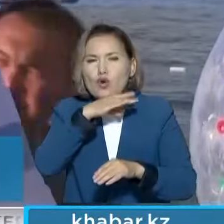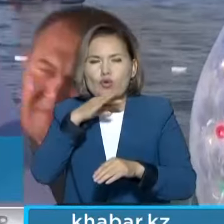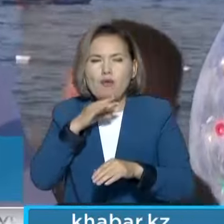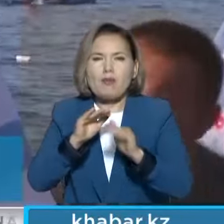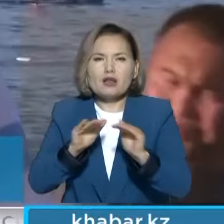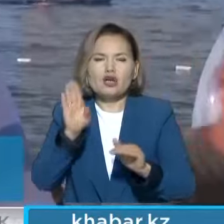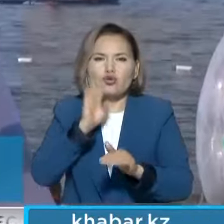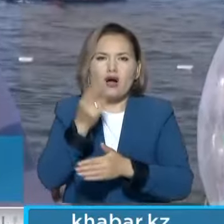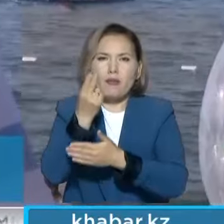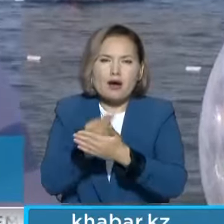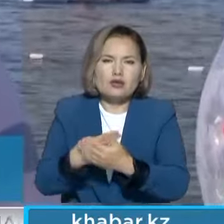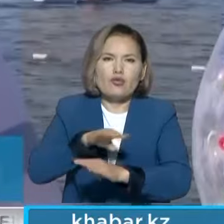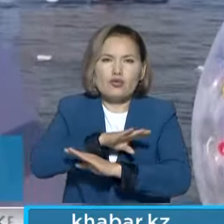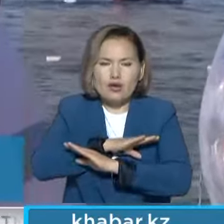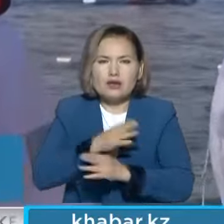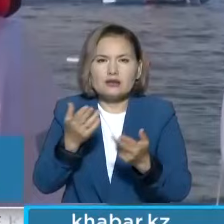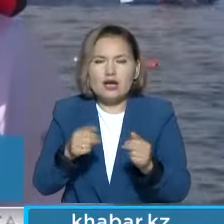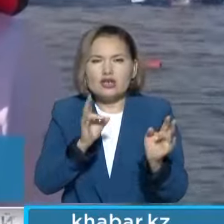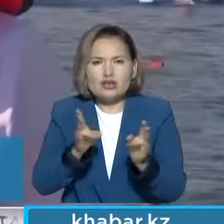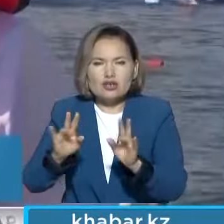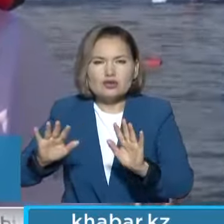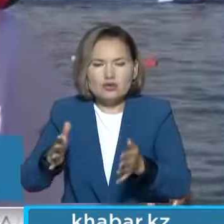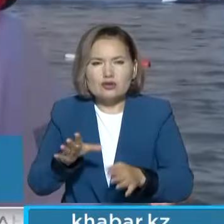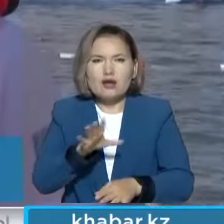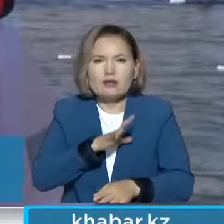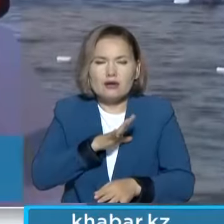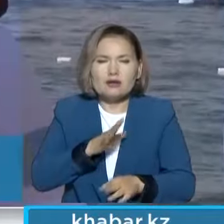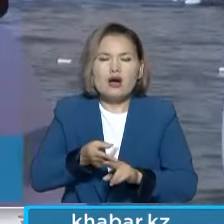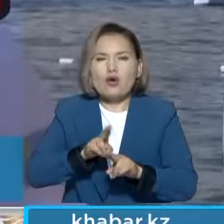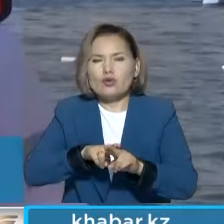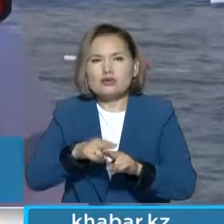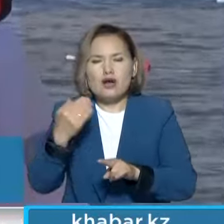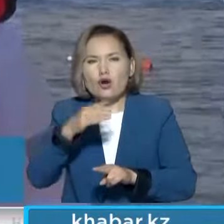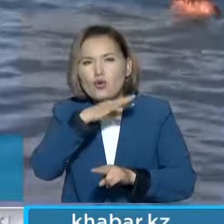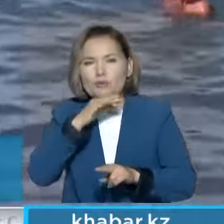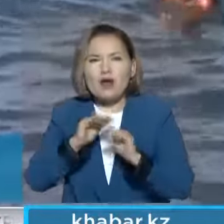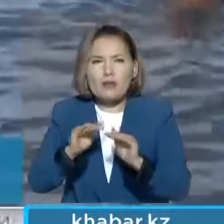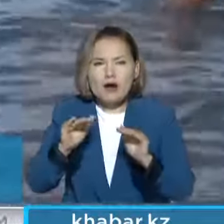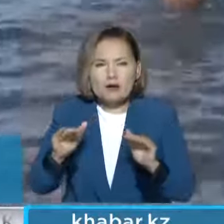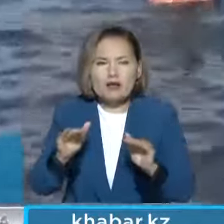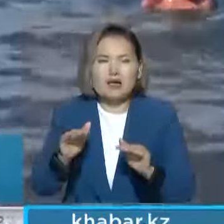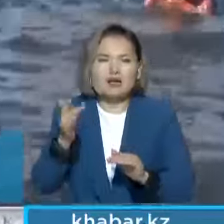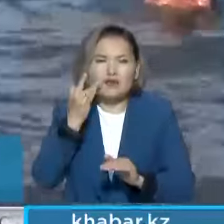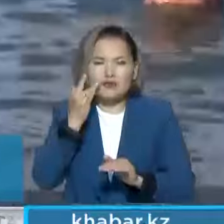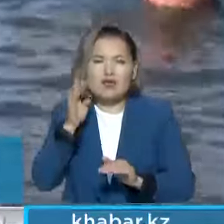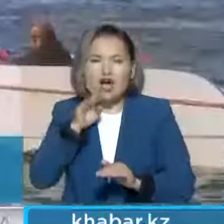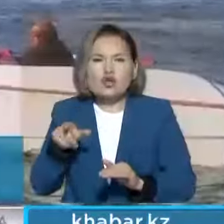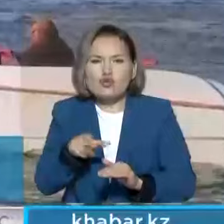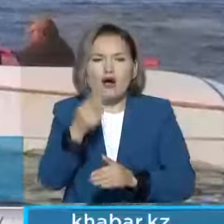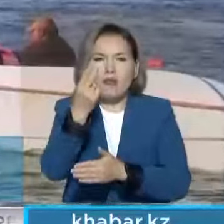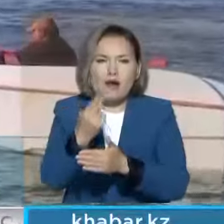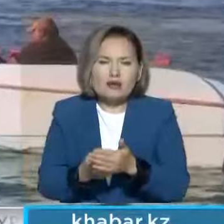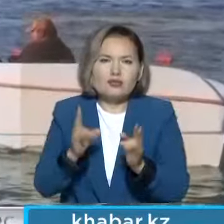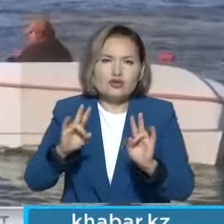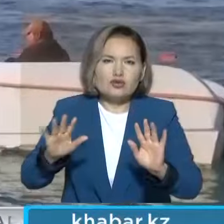жоғалады. Соның жағалаудан в основном көбінесе жаңағы балаларды жағадан тауып аламыз. Сол үшін